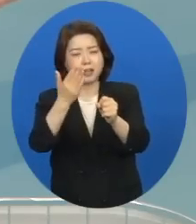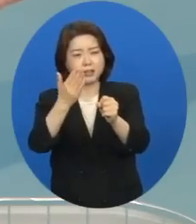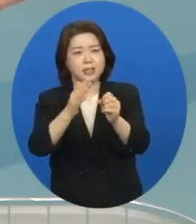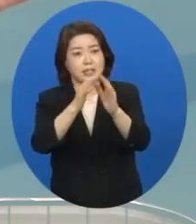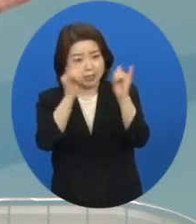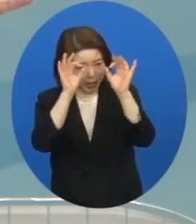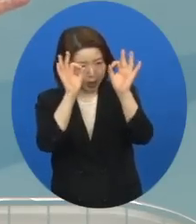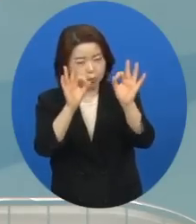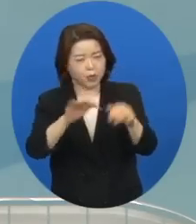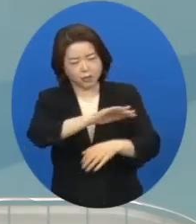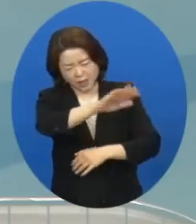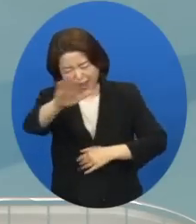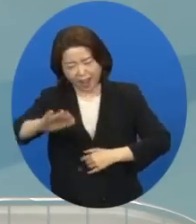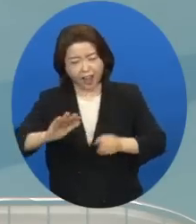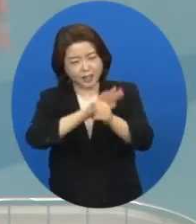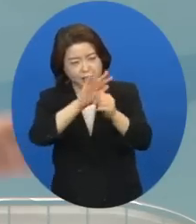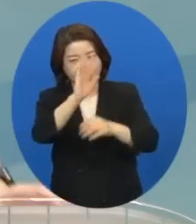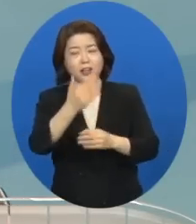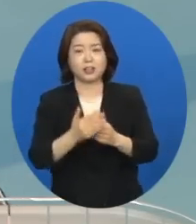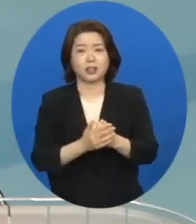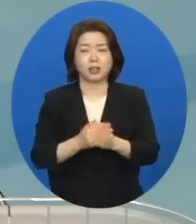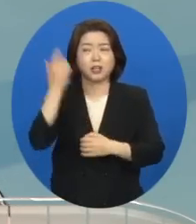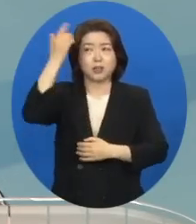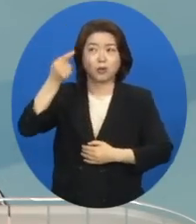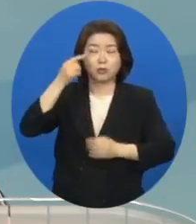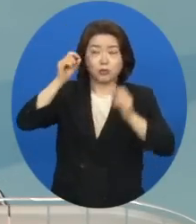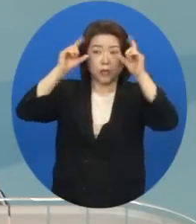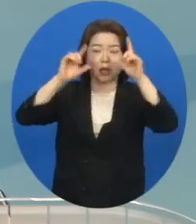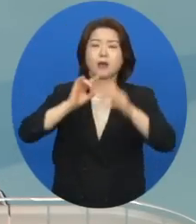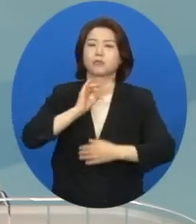사랑스러워요. 눈 하나 열린 것뿐인데.